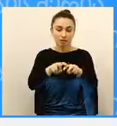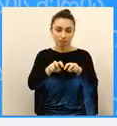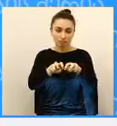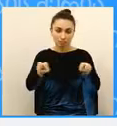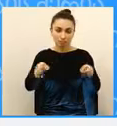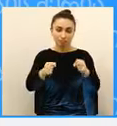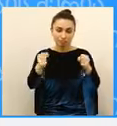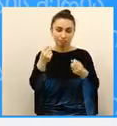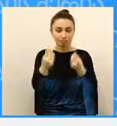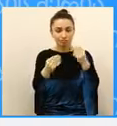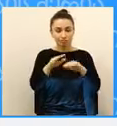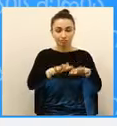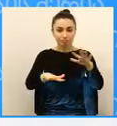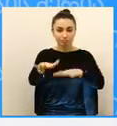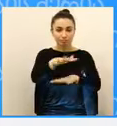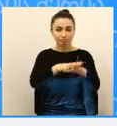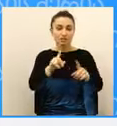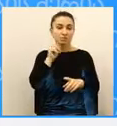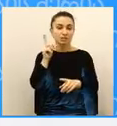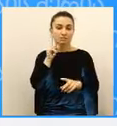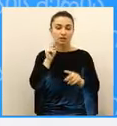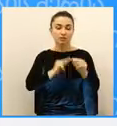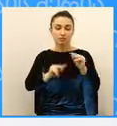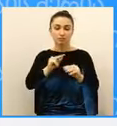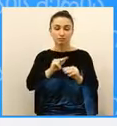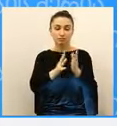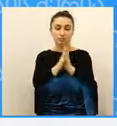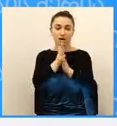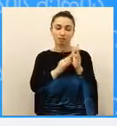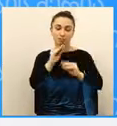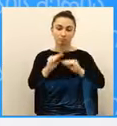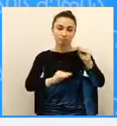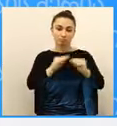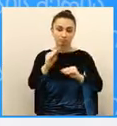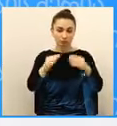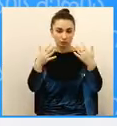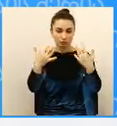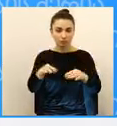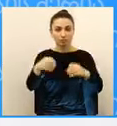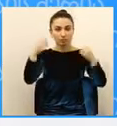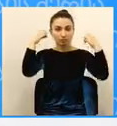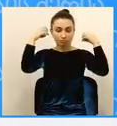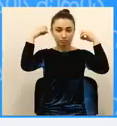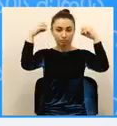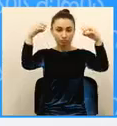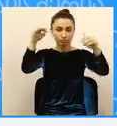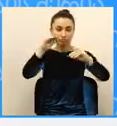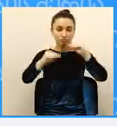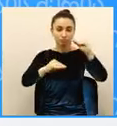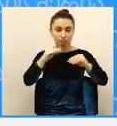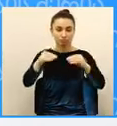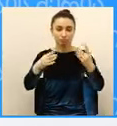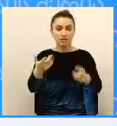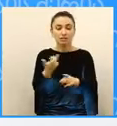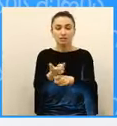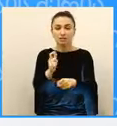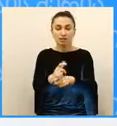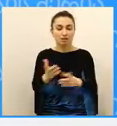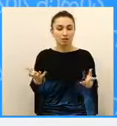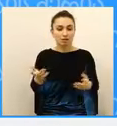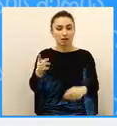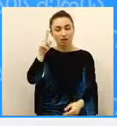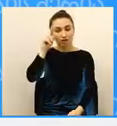იქნა მოწყობილი. Კანონების სამუშაოები იქნა წარმოებული, განათების სისტემა მოეწყო. Ძალიან,